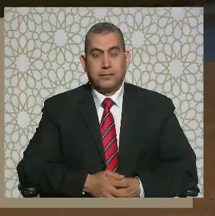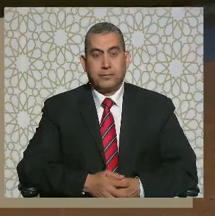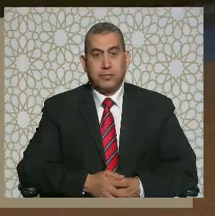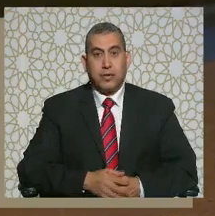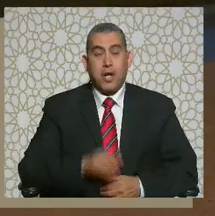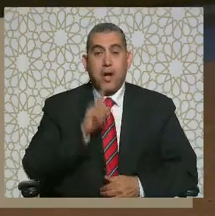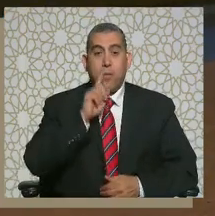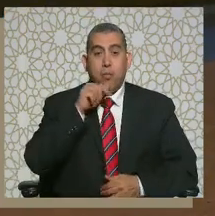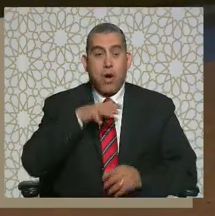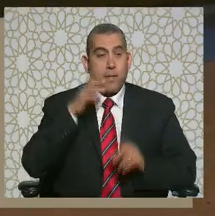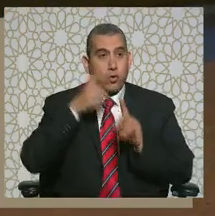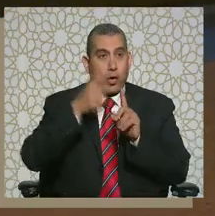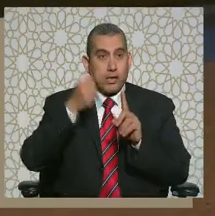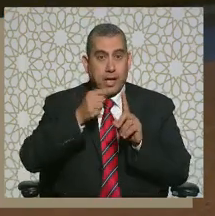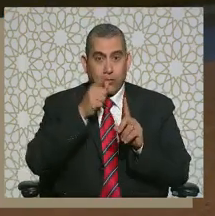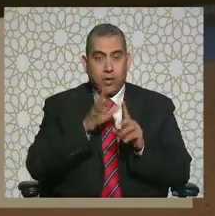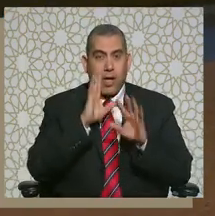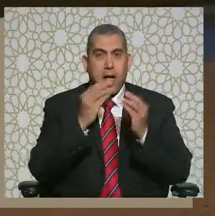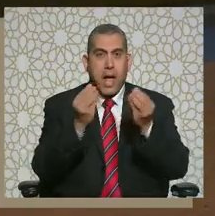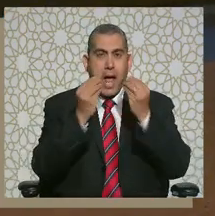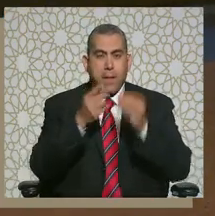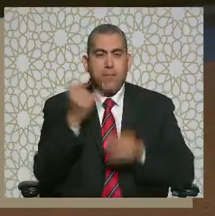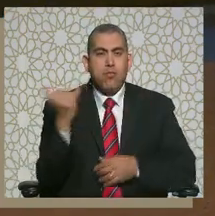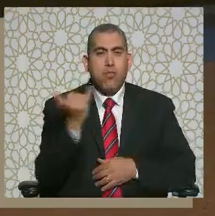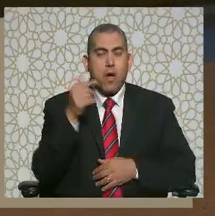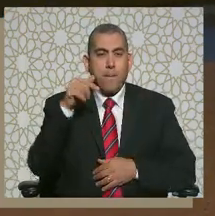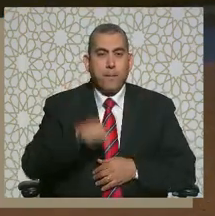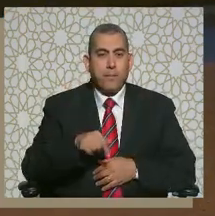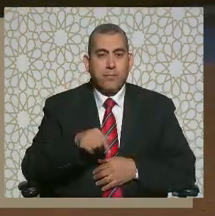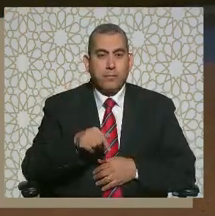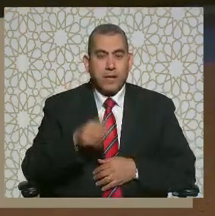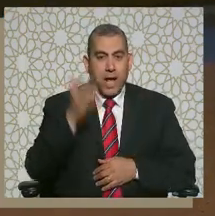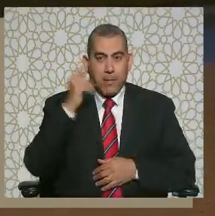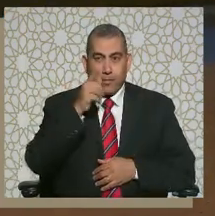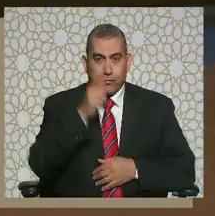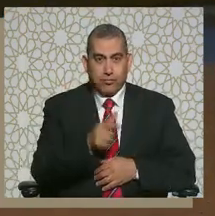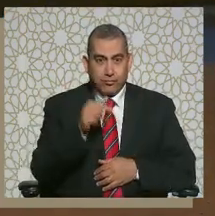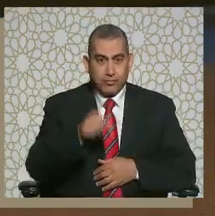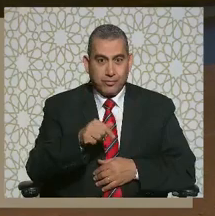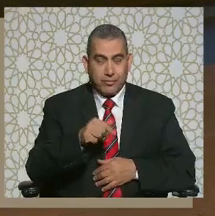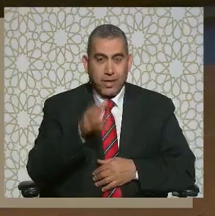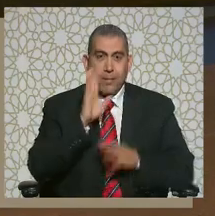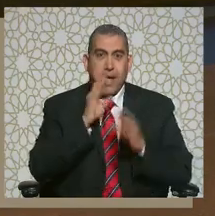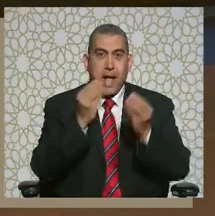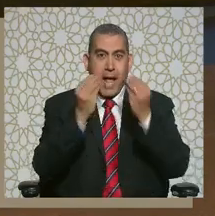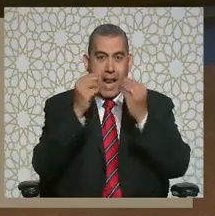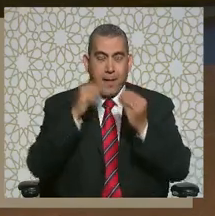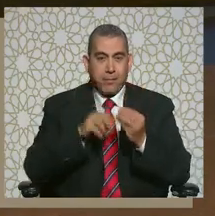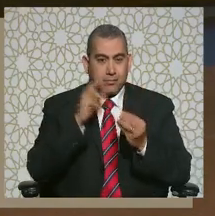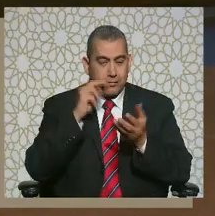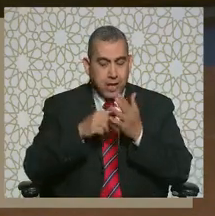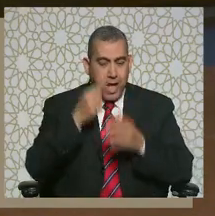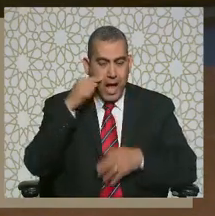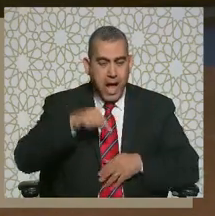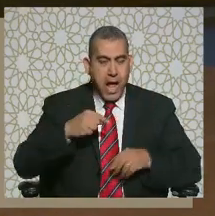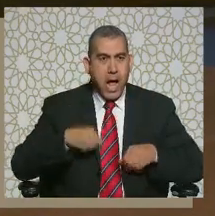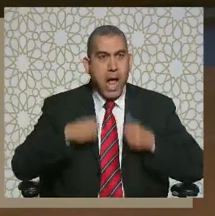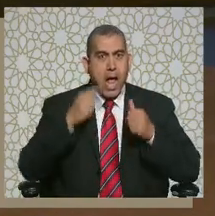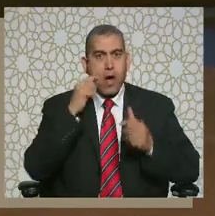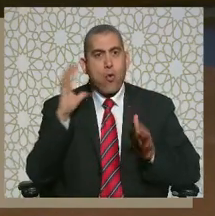النبي صلى الله عليه وسلم علمنا شيء مهم جدا لما قال لنا وهو بيعلمنا درس في الحياه